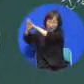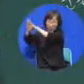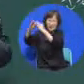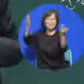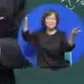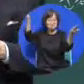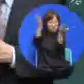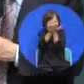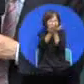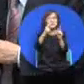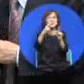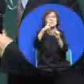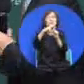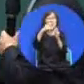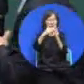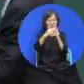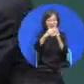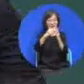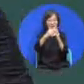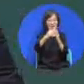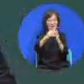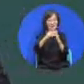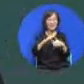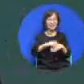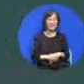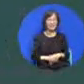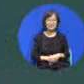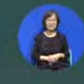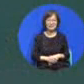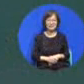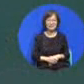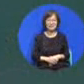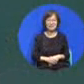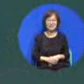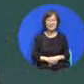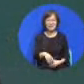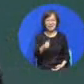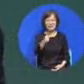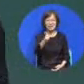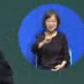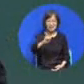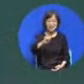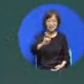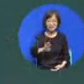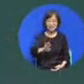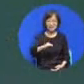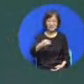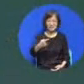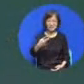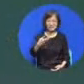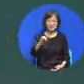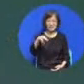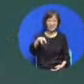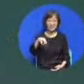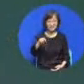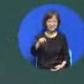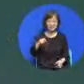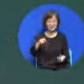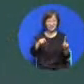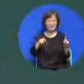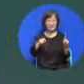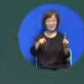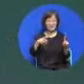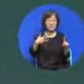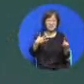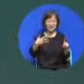gospel. That is true strength. 자, 다시 히브리서를 봅시다. Let's look at the book of Hebrews again. 히브리서 11장 8절 이렇게 되어 있어요. So this is what it says